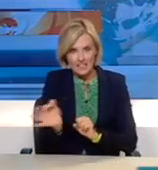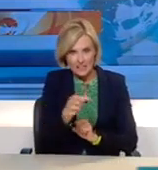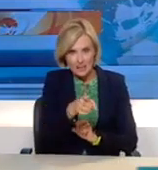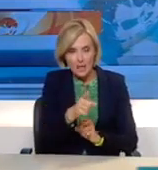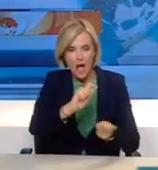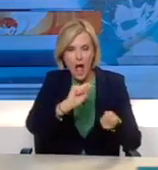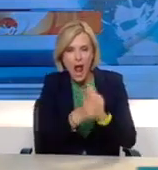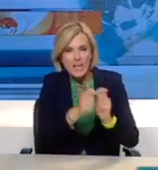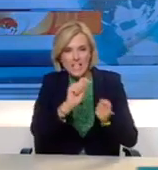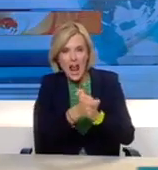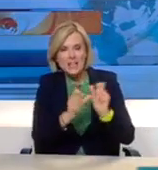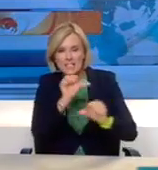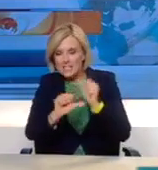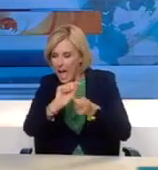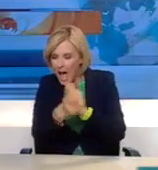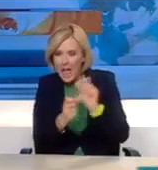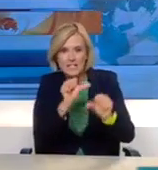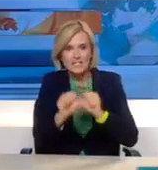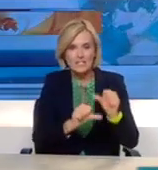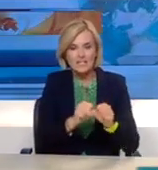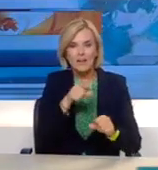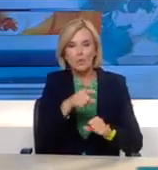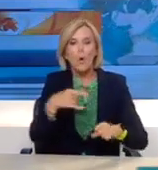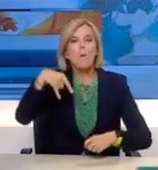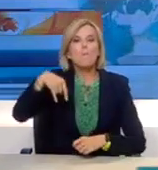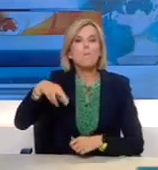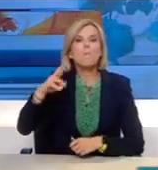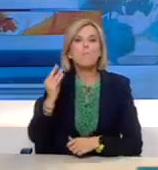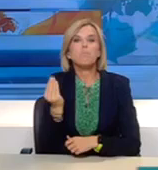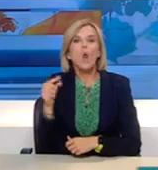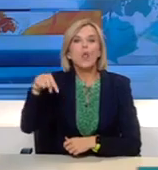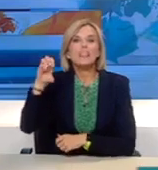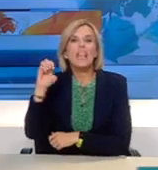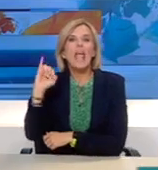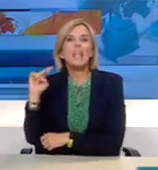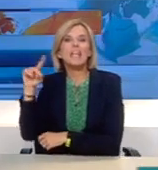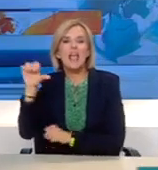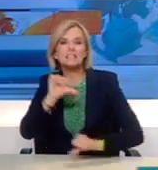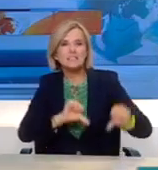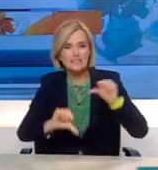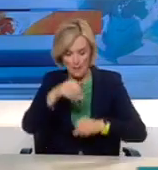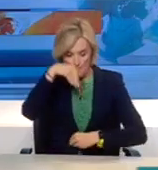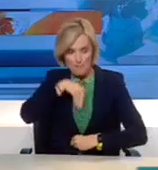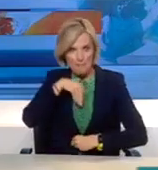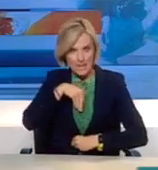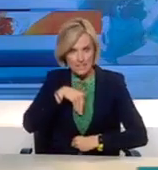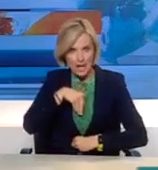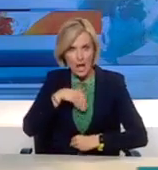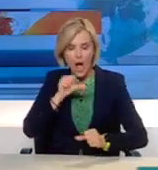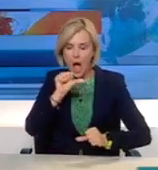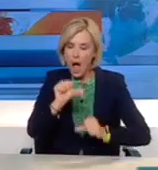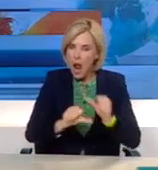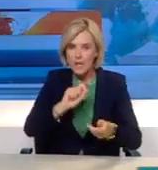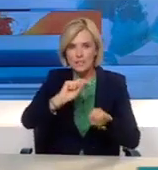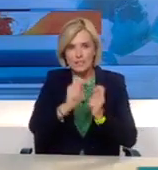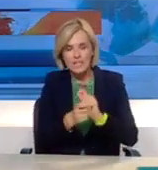οι πρωτεΐνες των διαφόρων στελεχών του ιού παρουσιάζουν μεγάλη ποικιλομορφία και οι διαδικασίες πρέπει να επαναλαμβάνονται πολλές φορές. Έτσι,